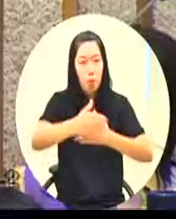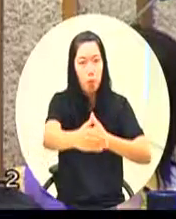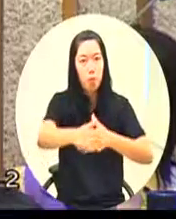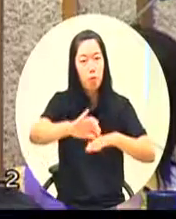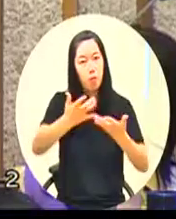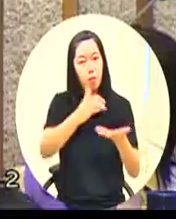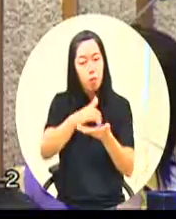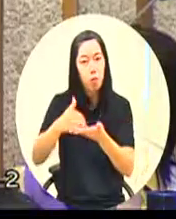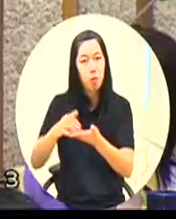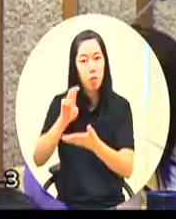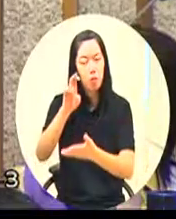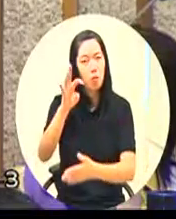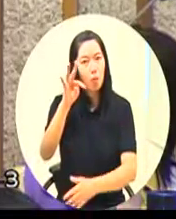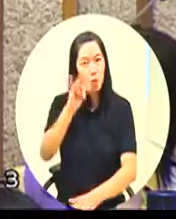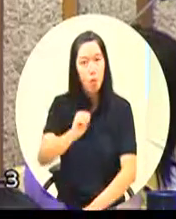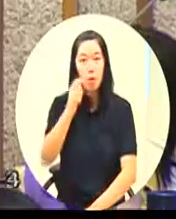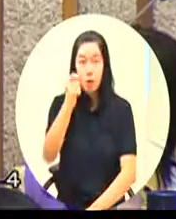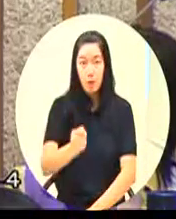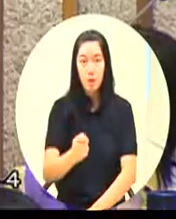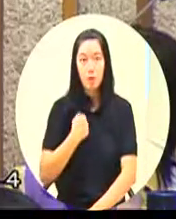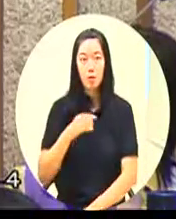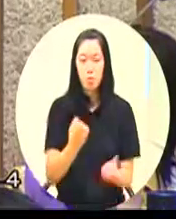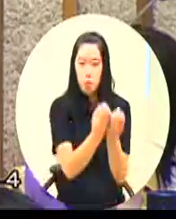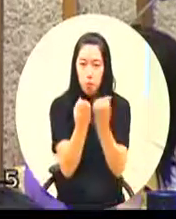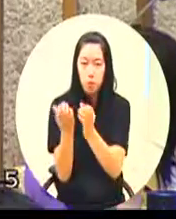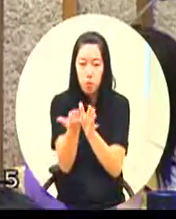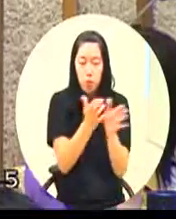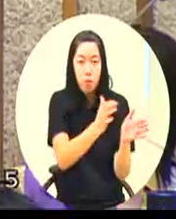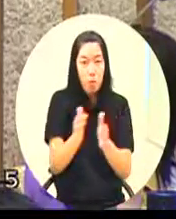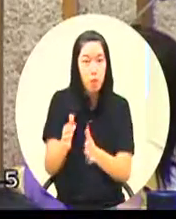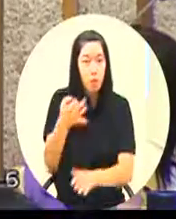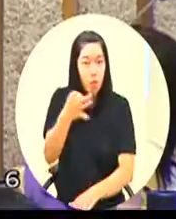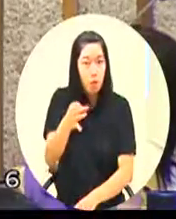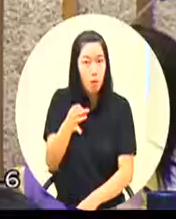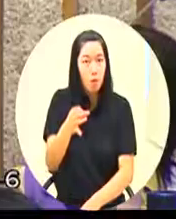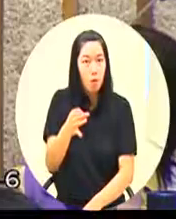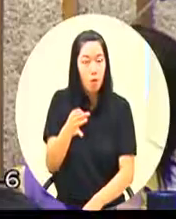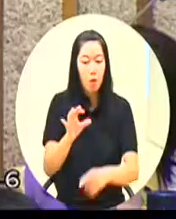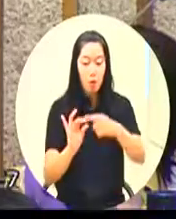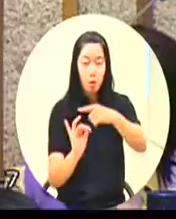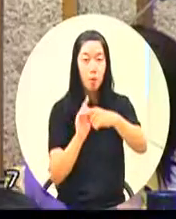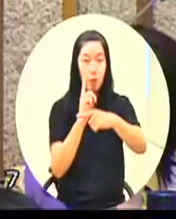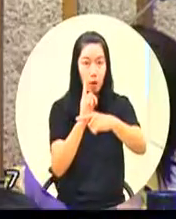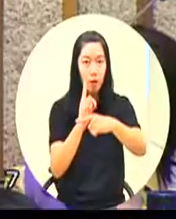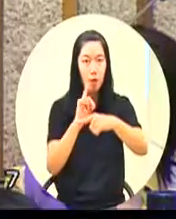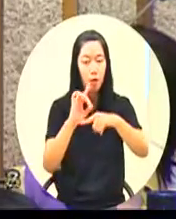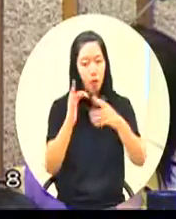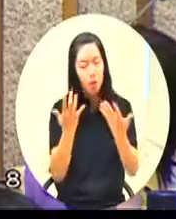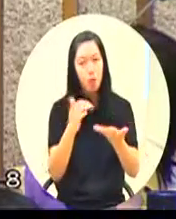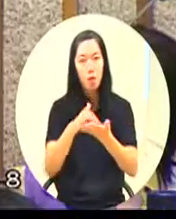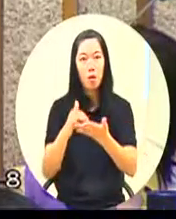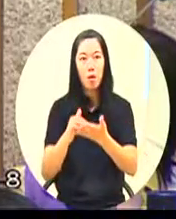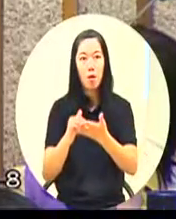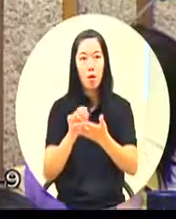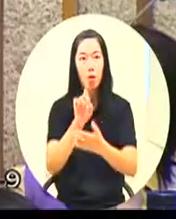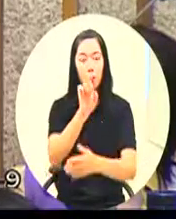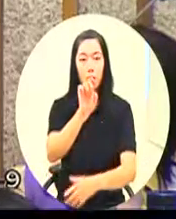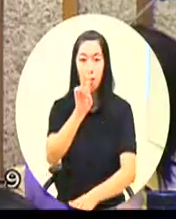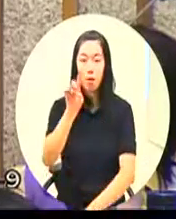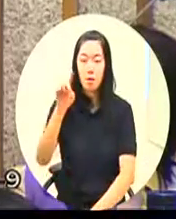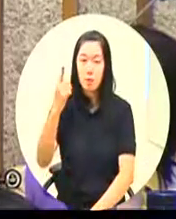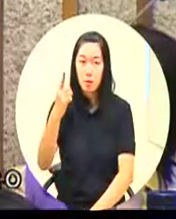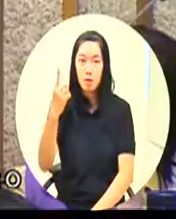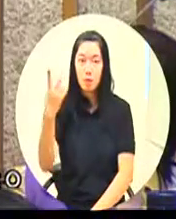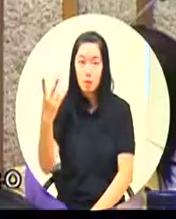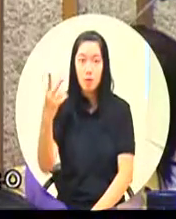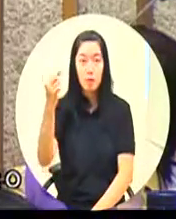20几亿啊。那我们的灾害准备金的话，刘远也知道嘛，是1%嘛，那大概是12.12亿，所以这个部分已经